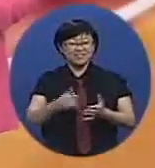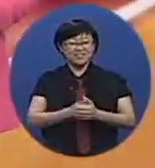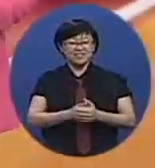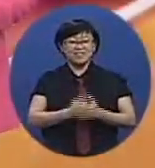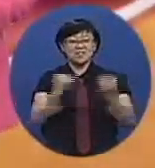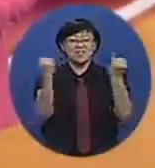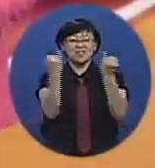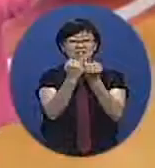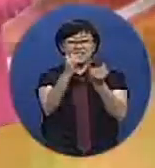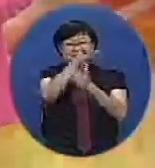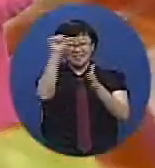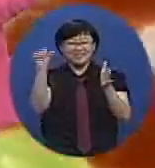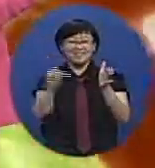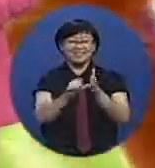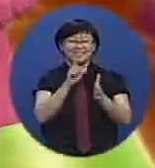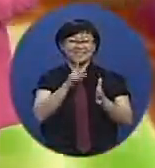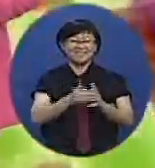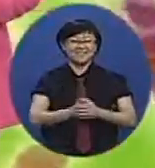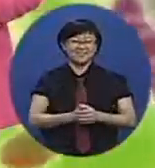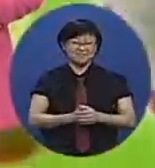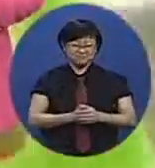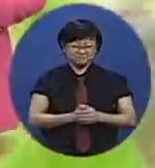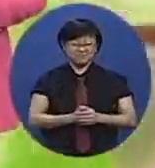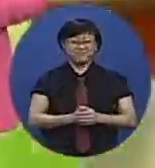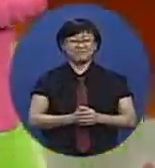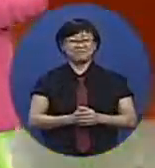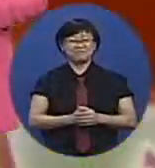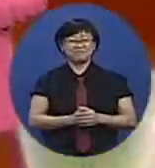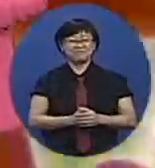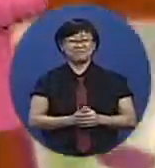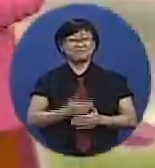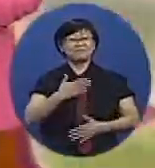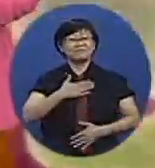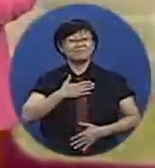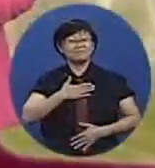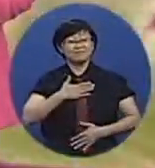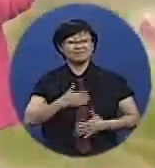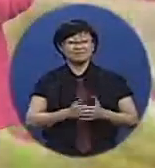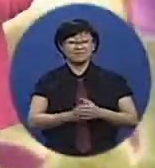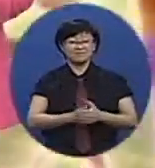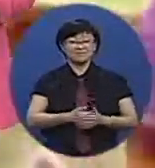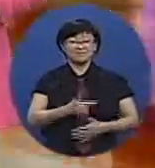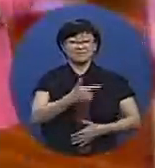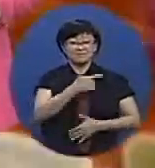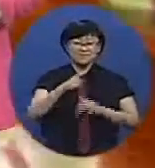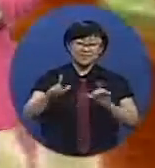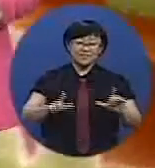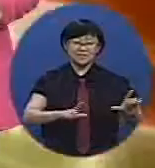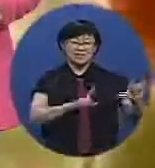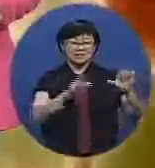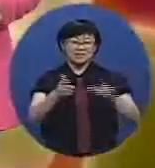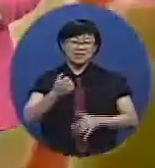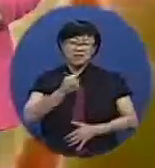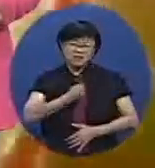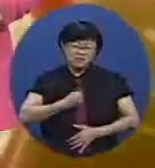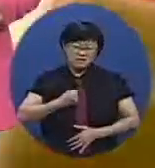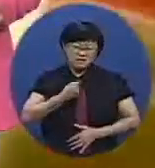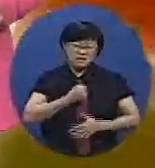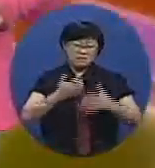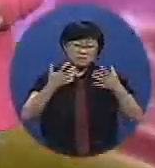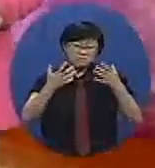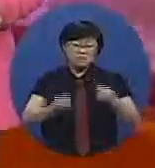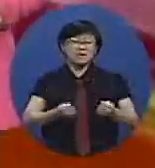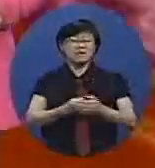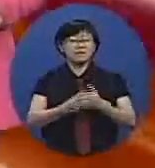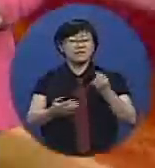여자의 일생요. 아, 여자의 일생. 그냥, 제가요. 네. 너무 살아온 게 너무 한이 많아서 이 노래 신청을 했어요. 아,